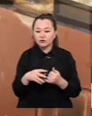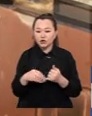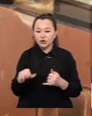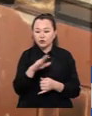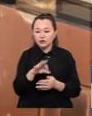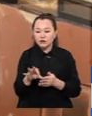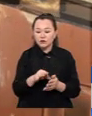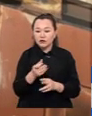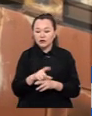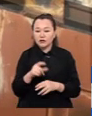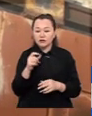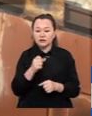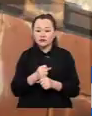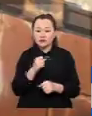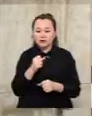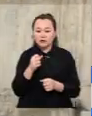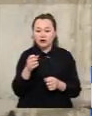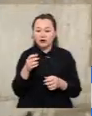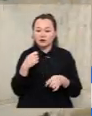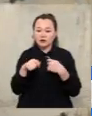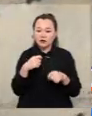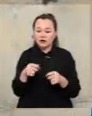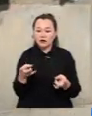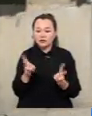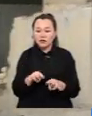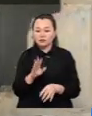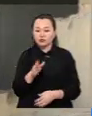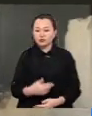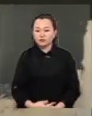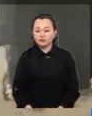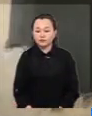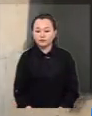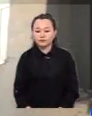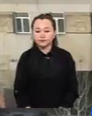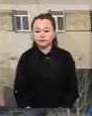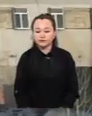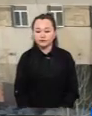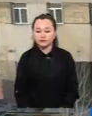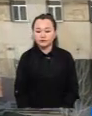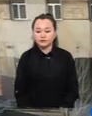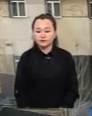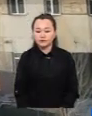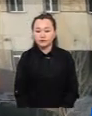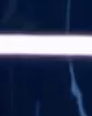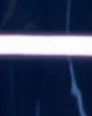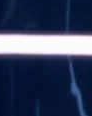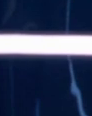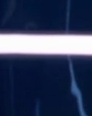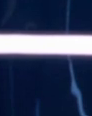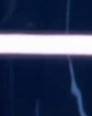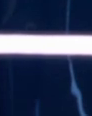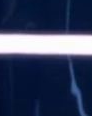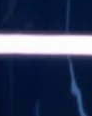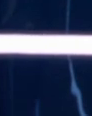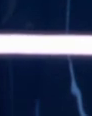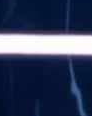сразу, эта строка расходов останется. Евгения Мягченко, Алексей Мехедов, Информбюро, Павлодарская область.